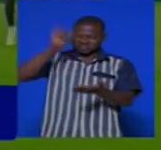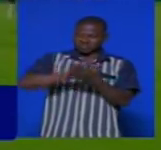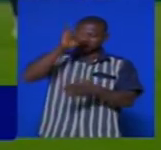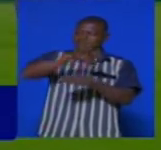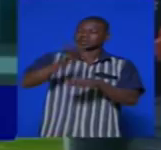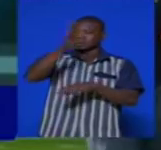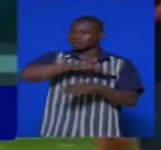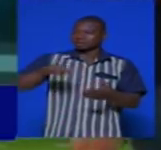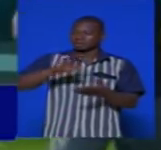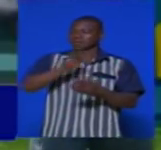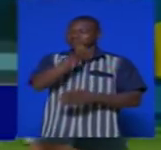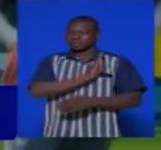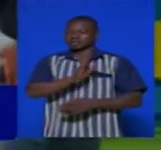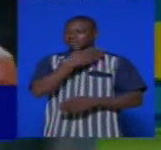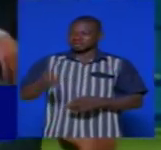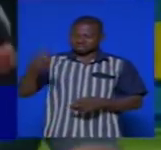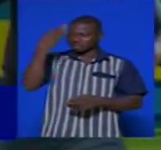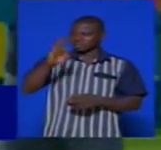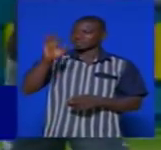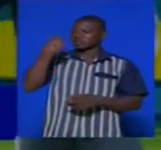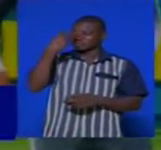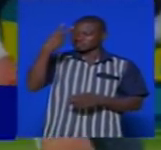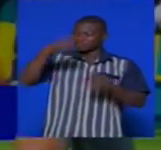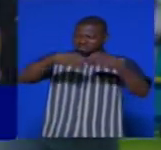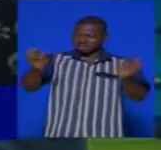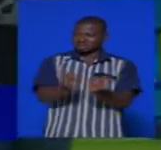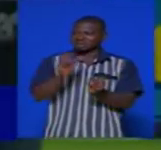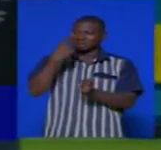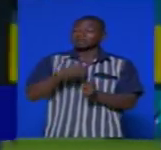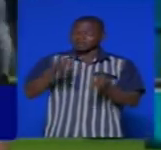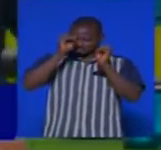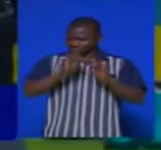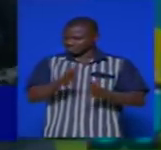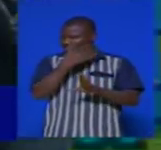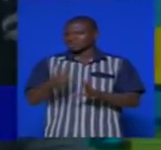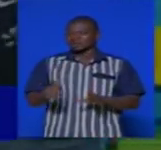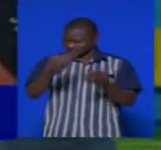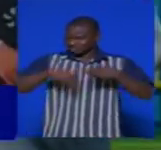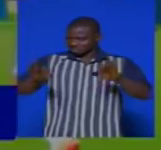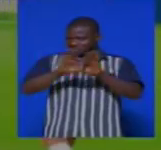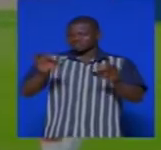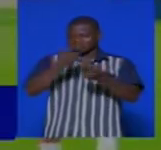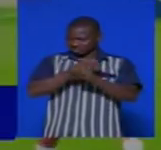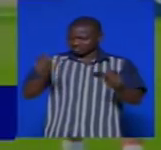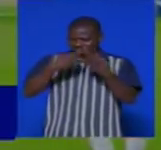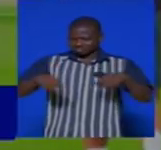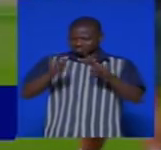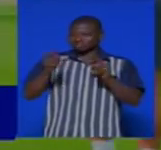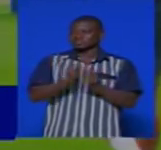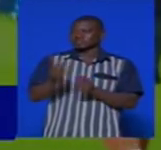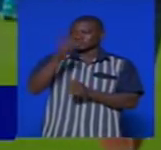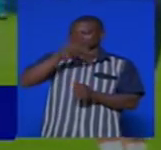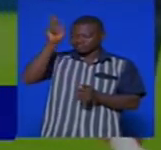d'un potentiel offensif qui laisse entrevoir une rencontre palpitante. La 28e journée mondiale